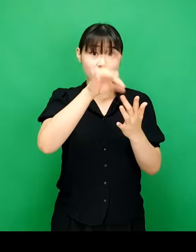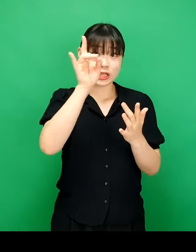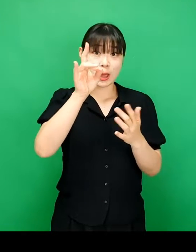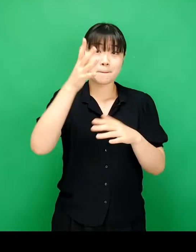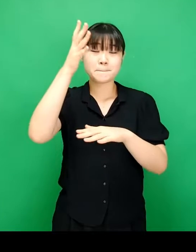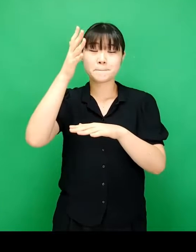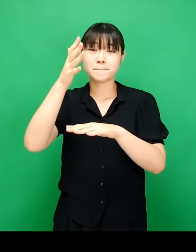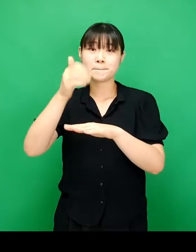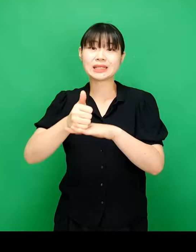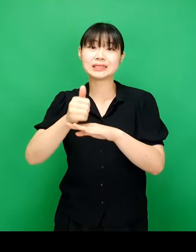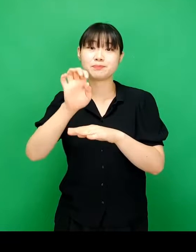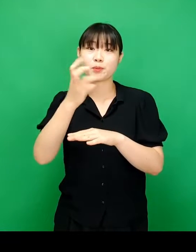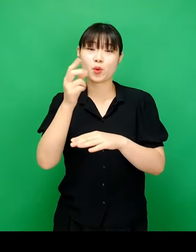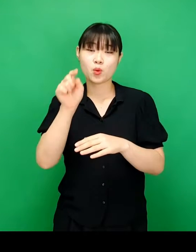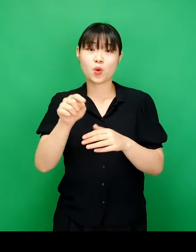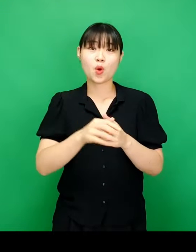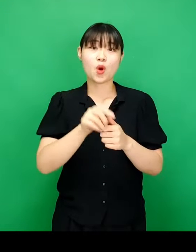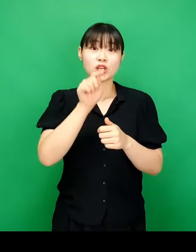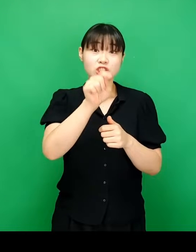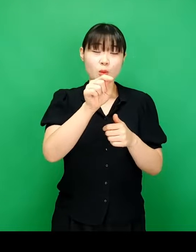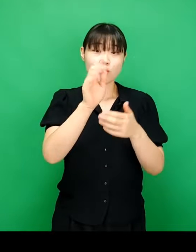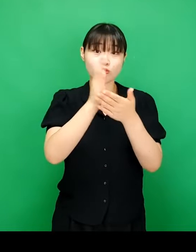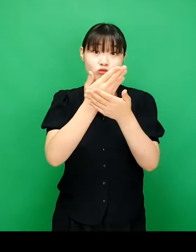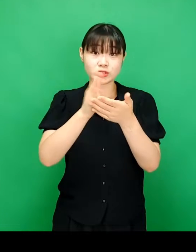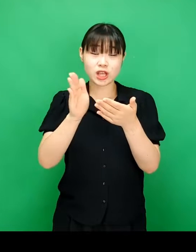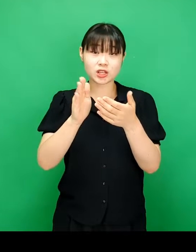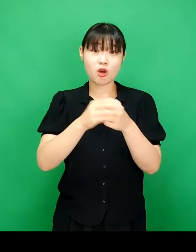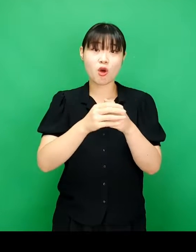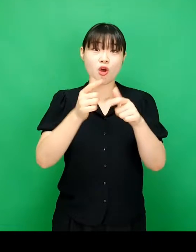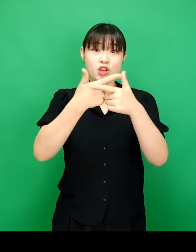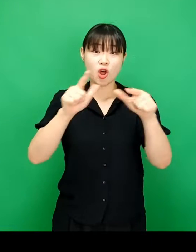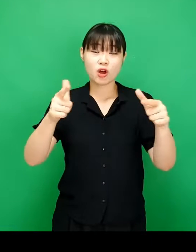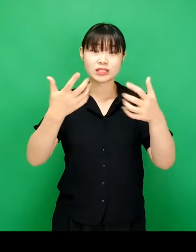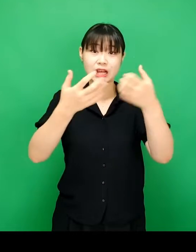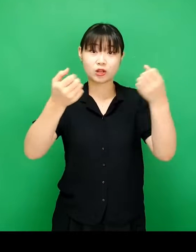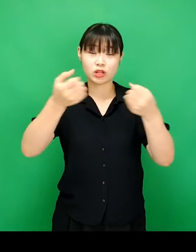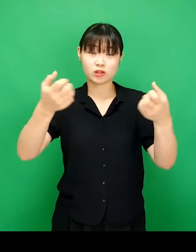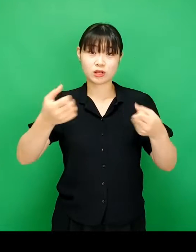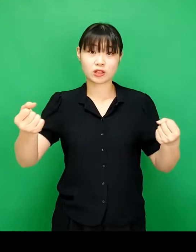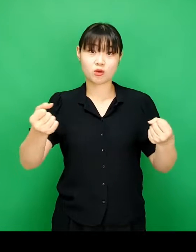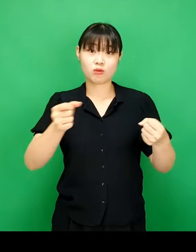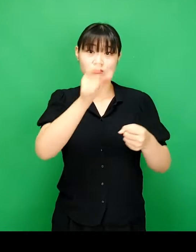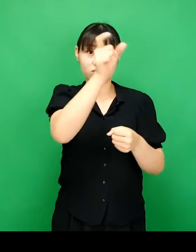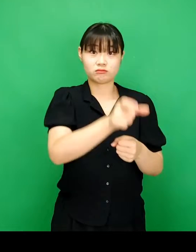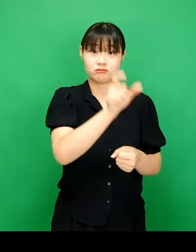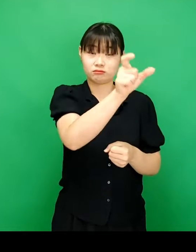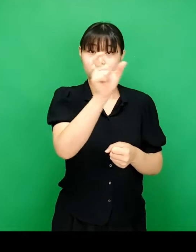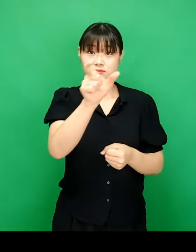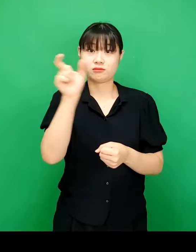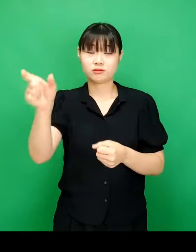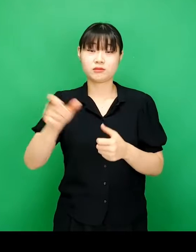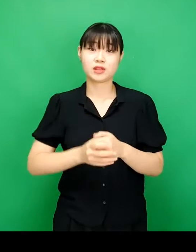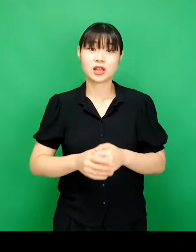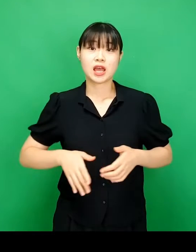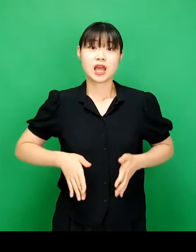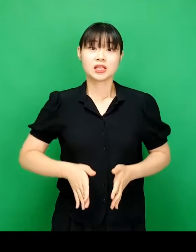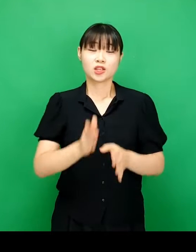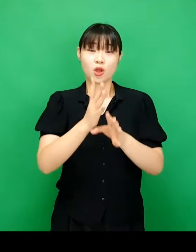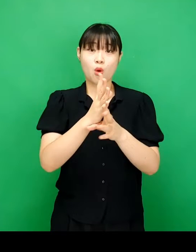구분선을 선택하고 마침표를 클릭합니다. 점으로 구분되어 있던 데이터가 여러 열에 나눠져